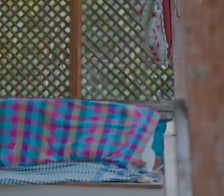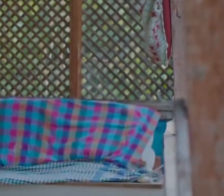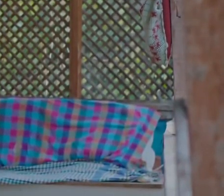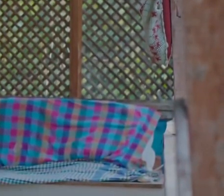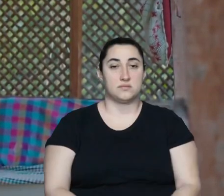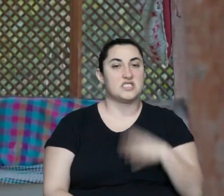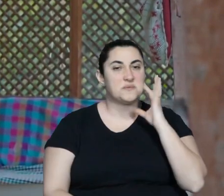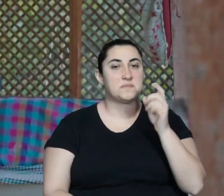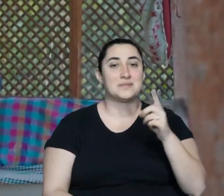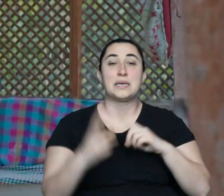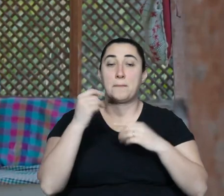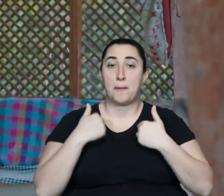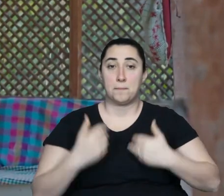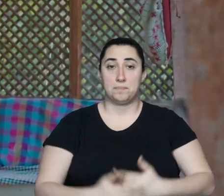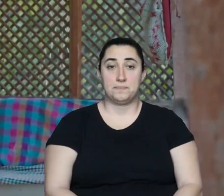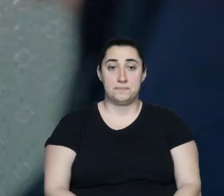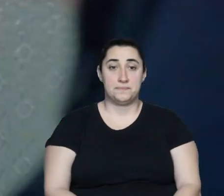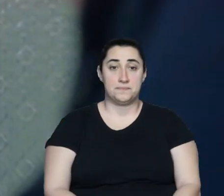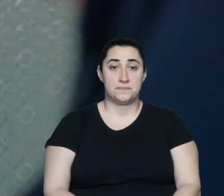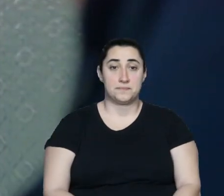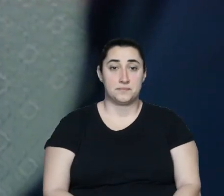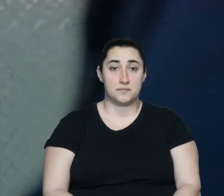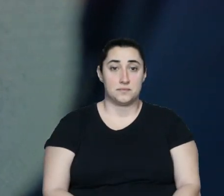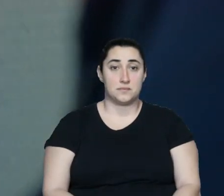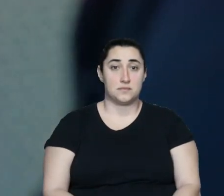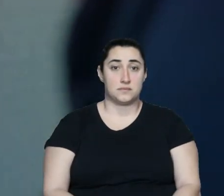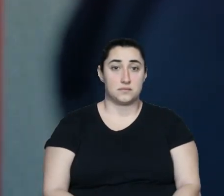Kim o? İbrahim.